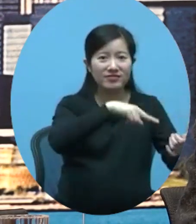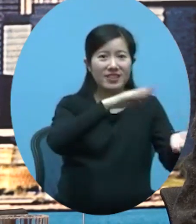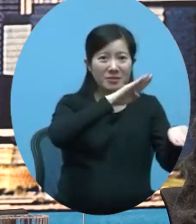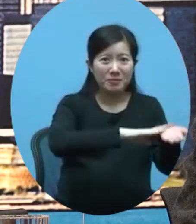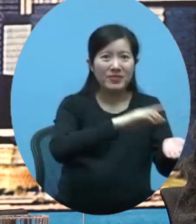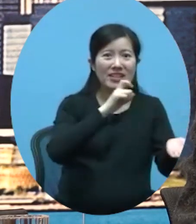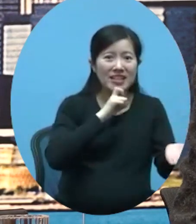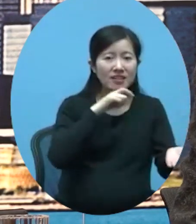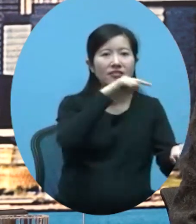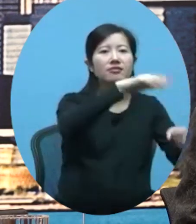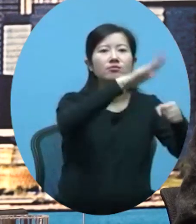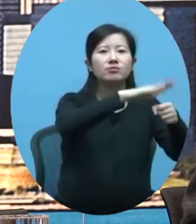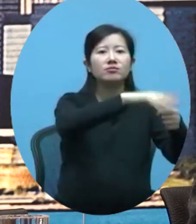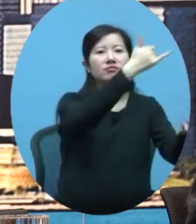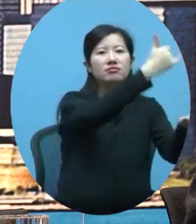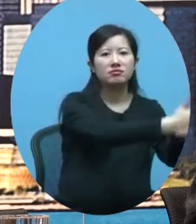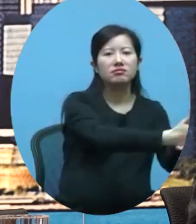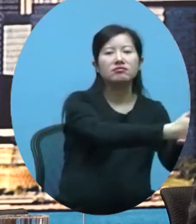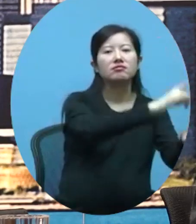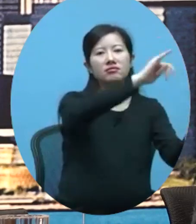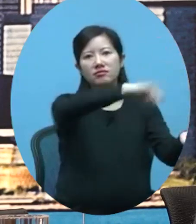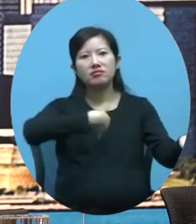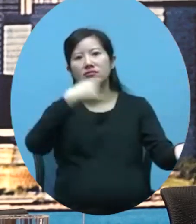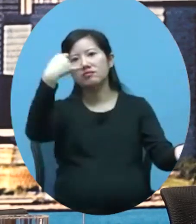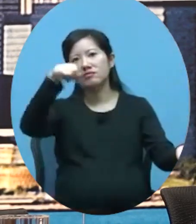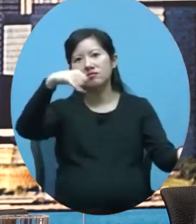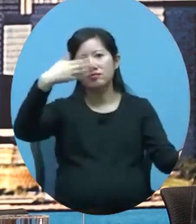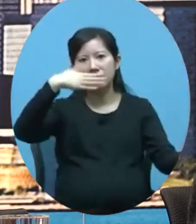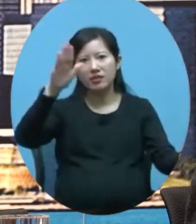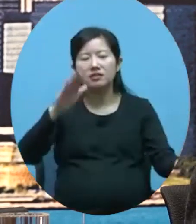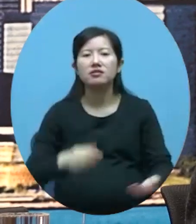可以回到香港知道了好 另一